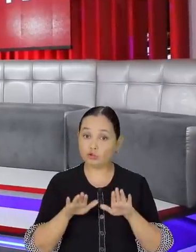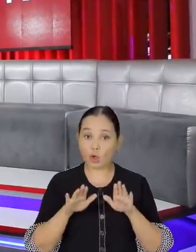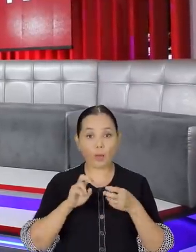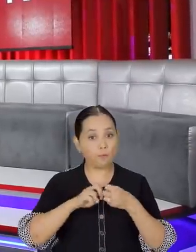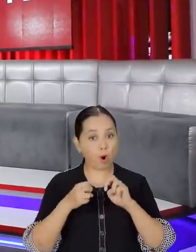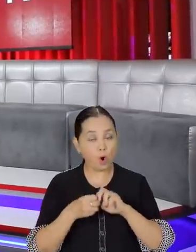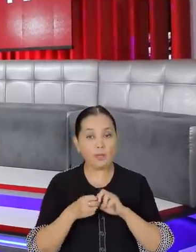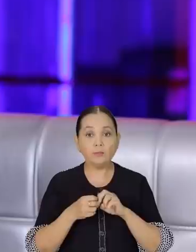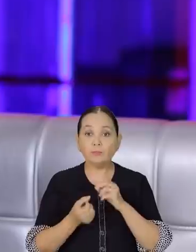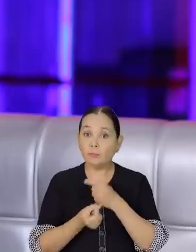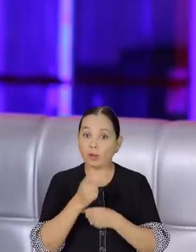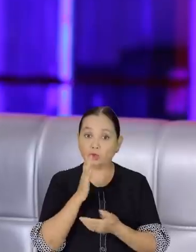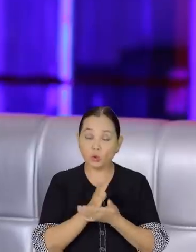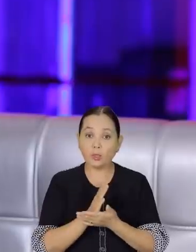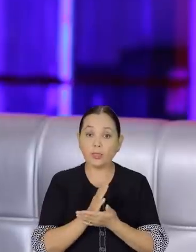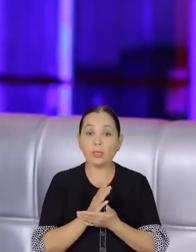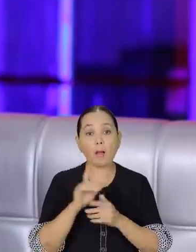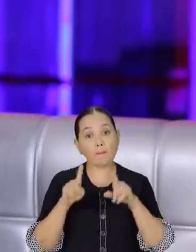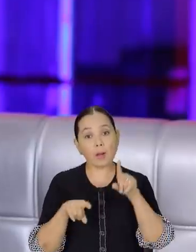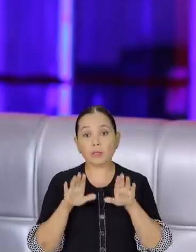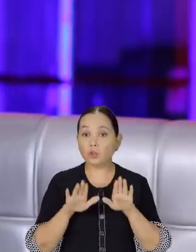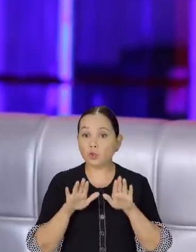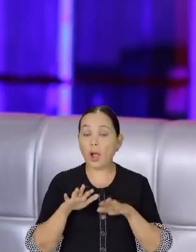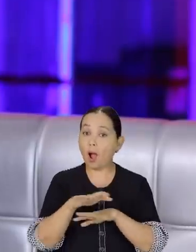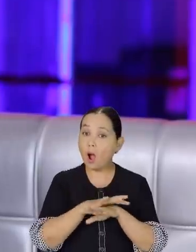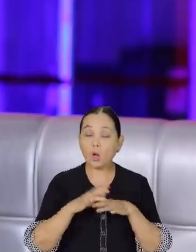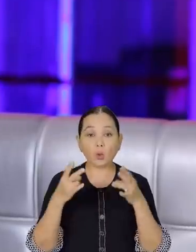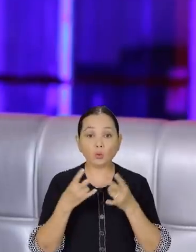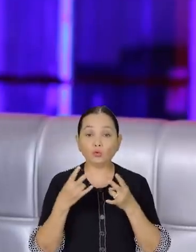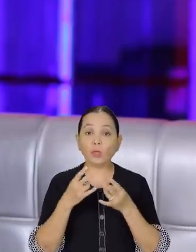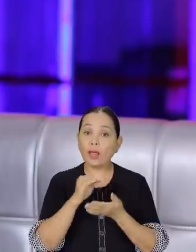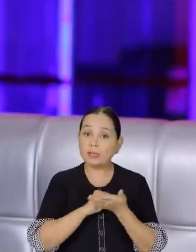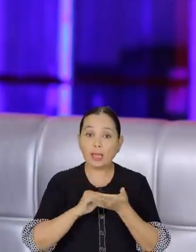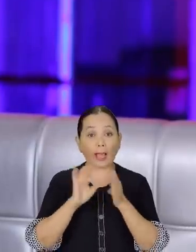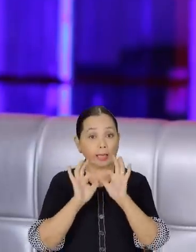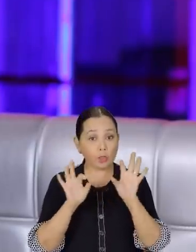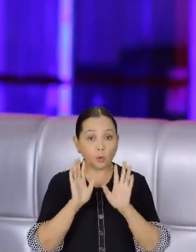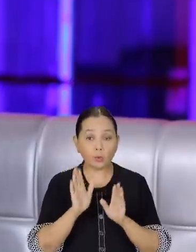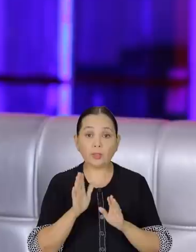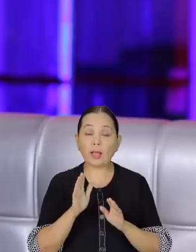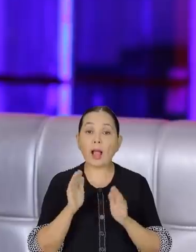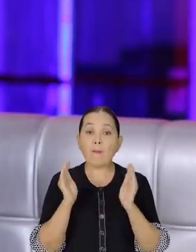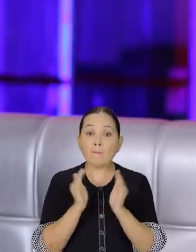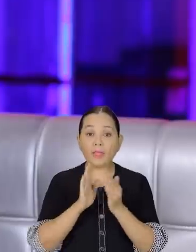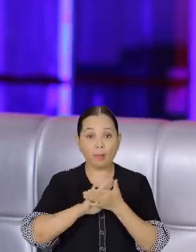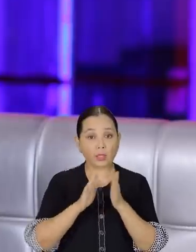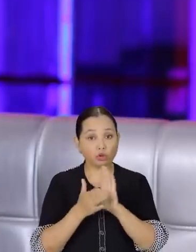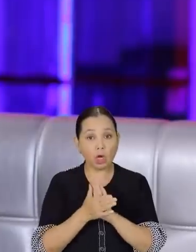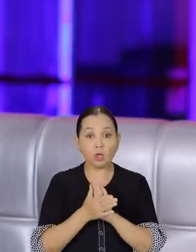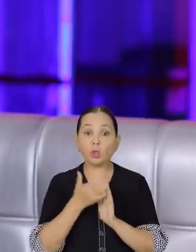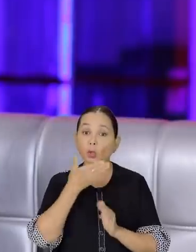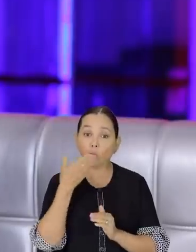Joylardagi muammolarning mavjudligi, hattoki ba'zi joylarda aholi uchun doim ta'kidlayotganimiz minimal